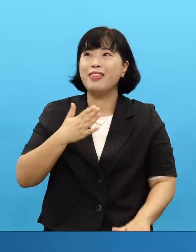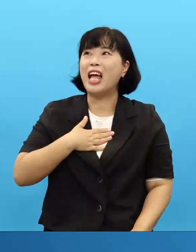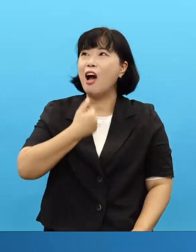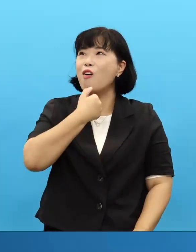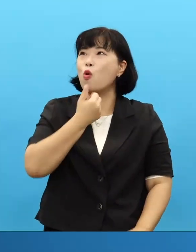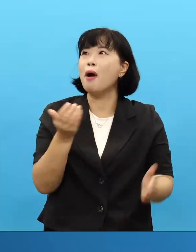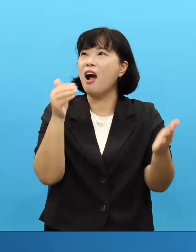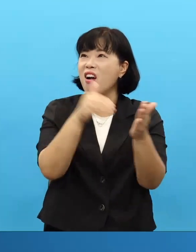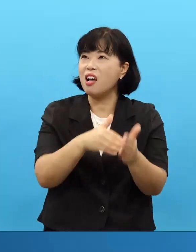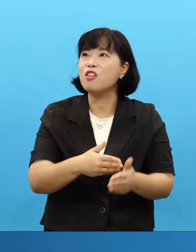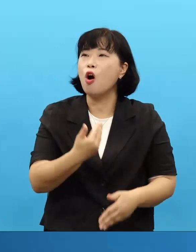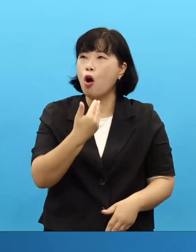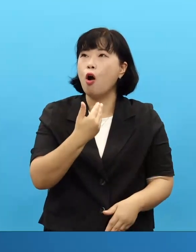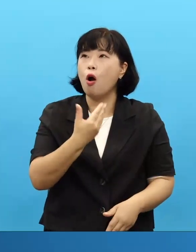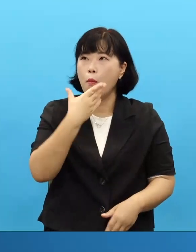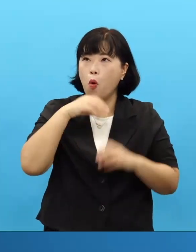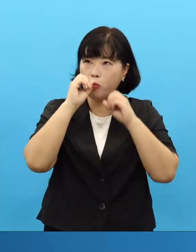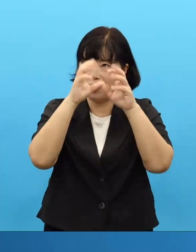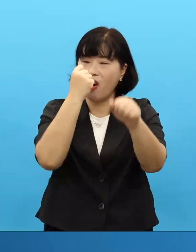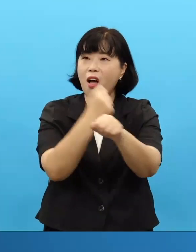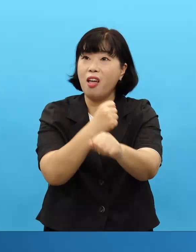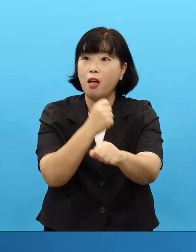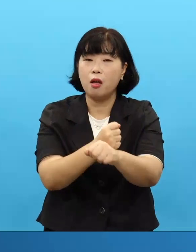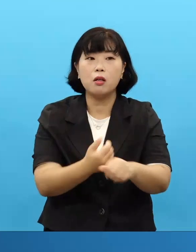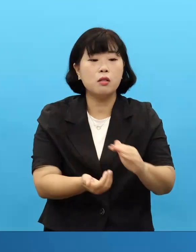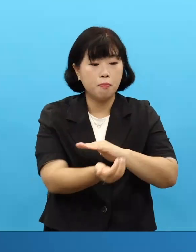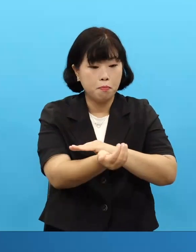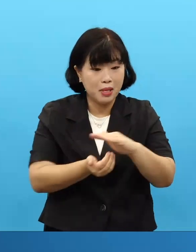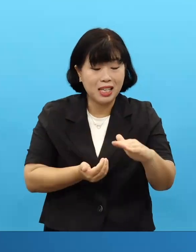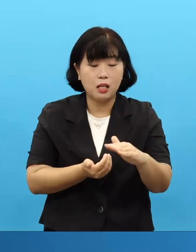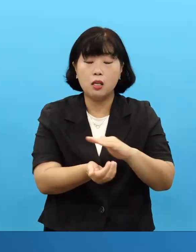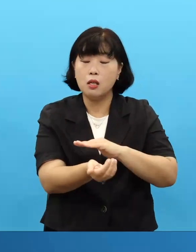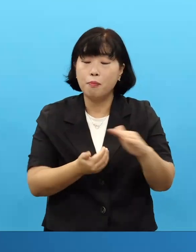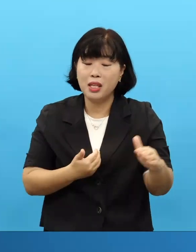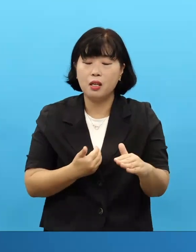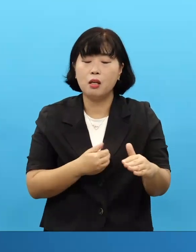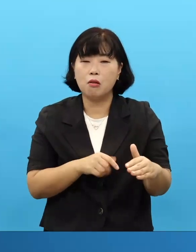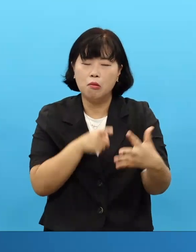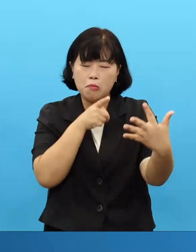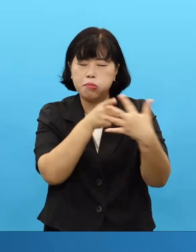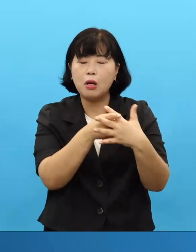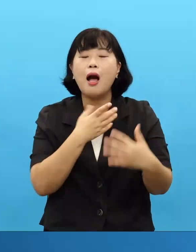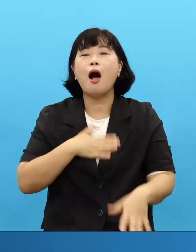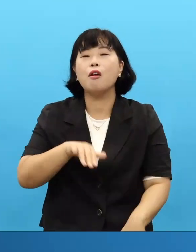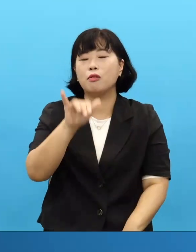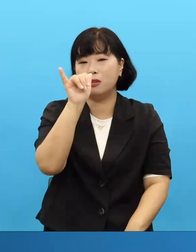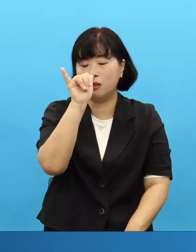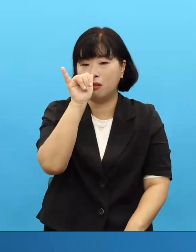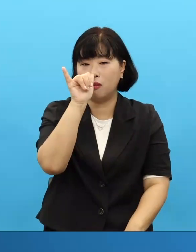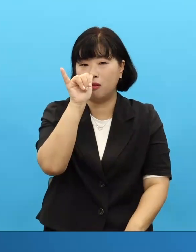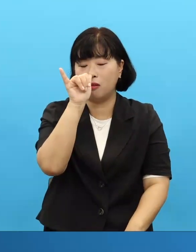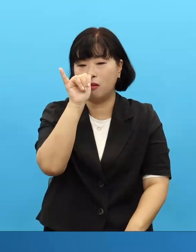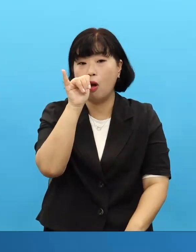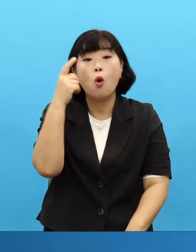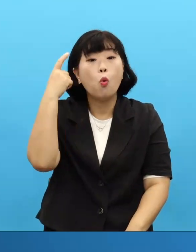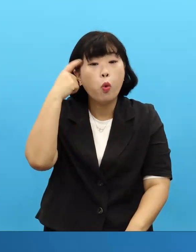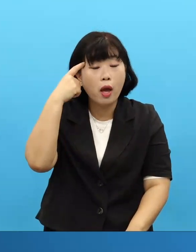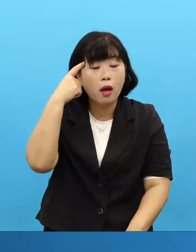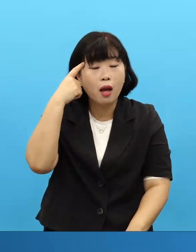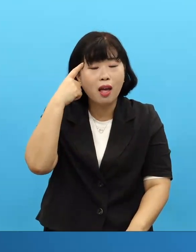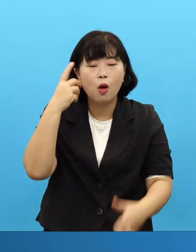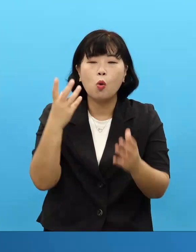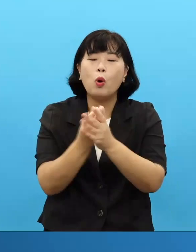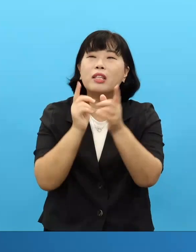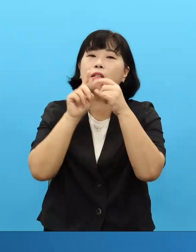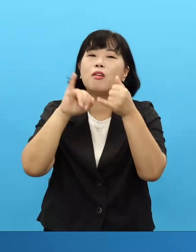아니고 언약 속에서 나온 말이에요. And it's not just simple words that he spoke. This is a result of the covenant that he was holding on to. 그래서 이제 여러분은